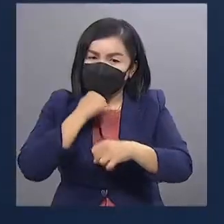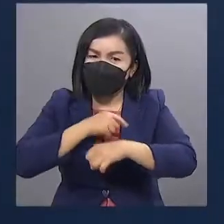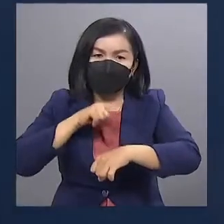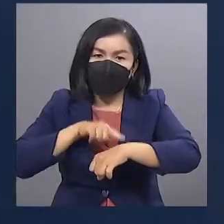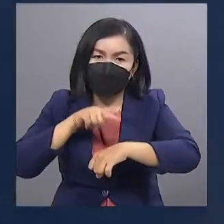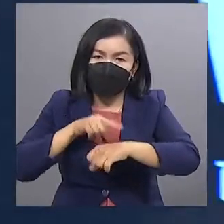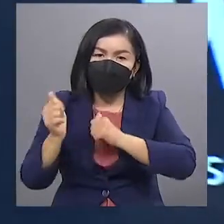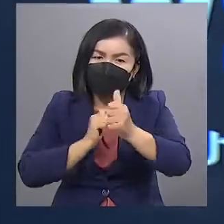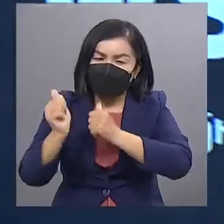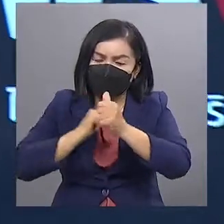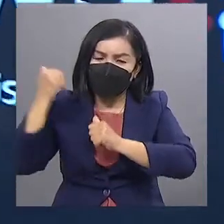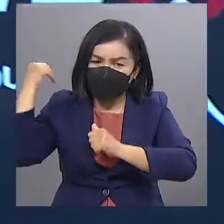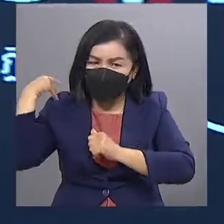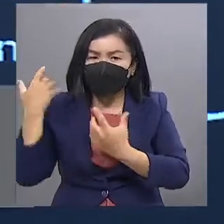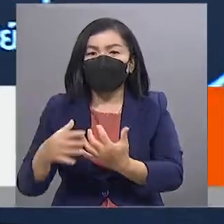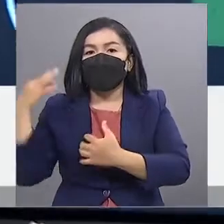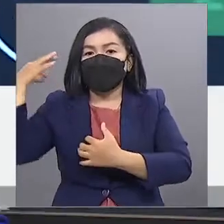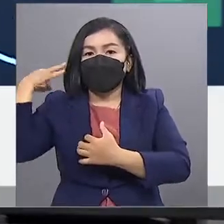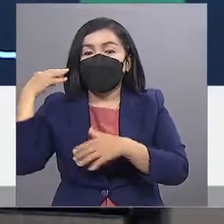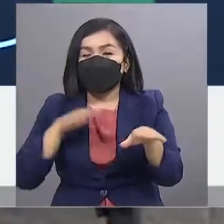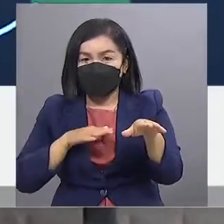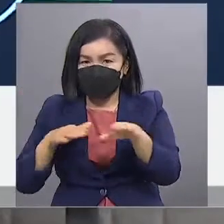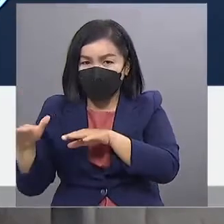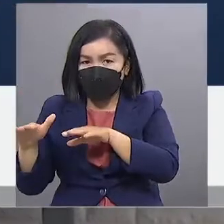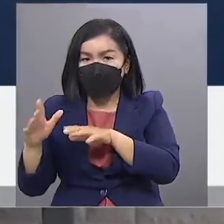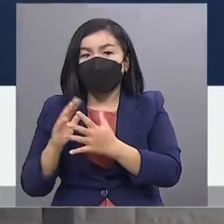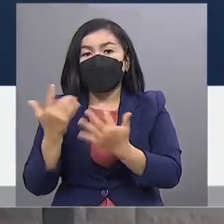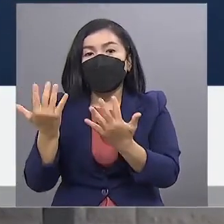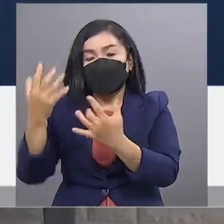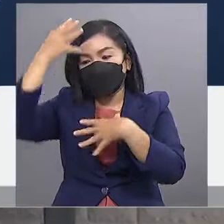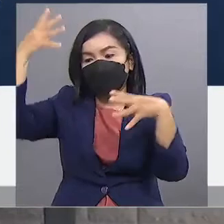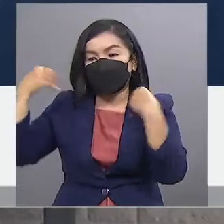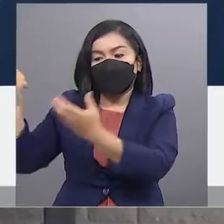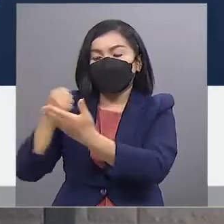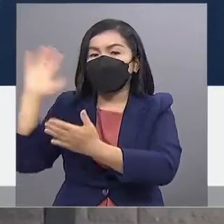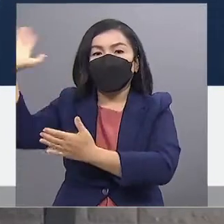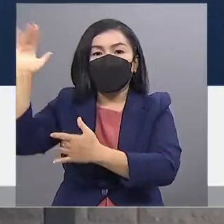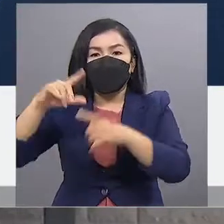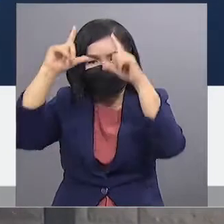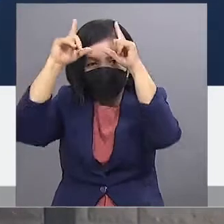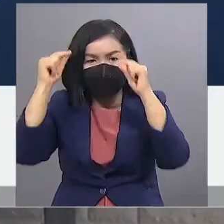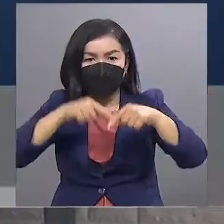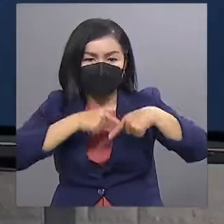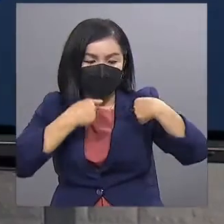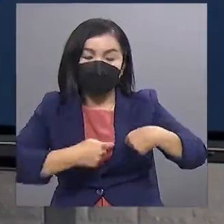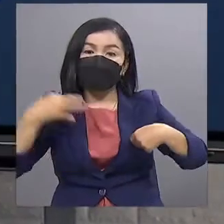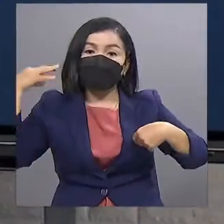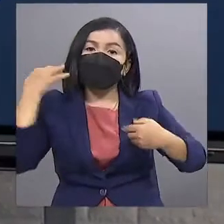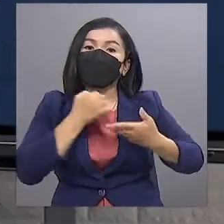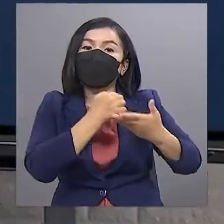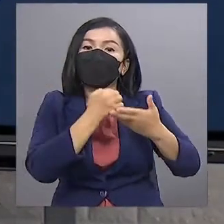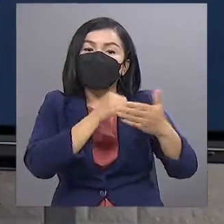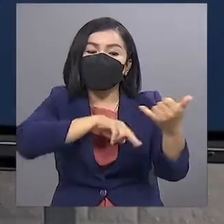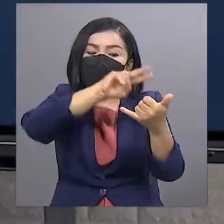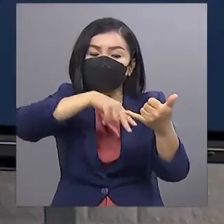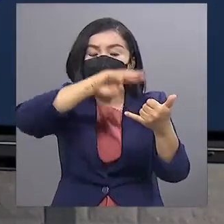คุณผชมครั อาศาเพระไม่รอปฏิหารวนนี้ผมชวำคามรจักกับเหล่พยาบาลอาศาคอมโควิดนะครับพเขาทำงานร่ว